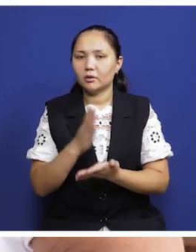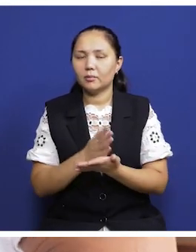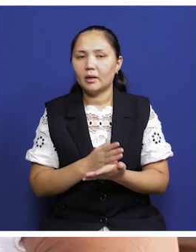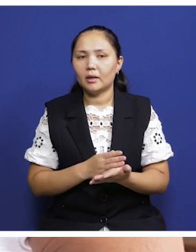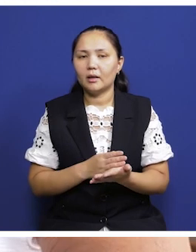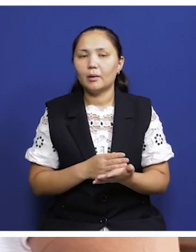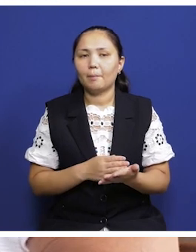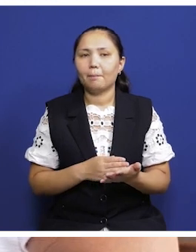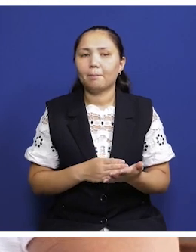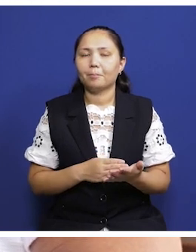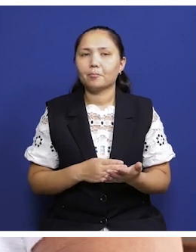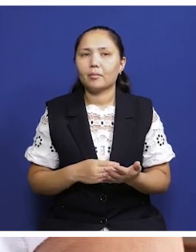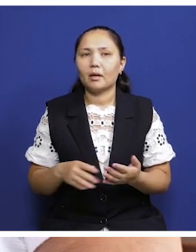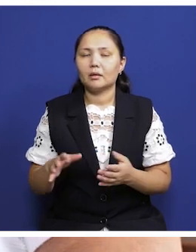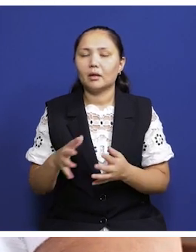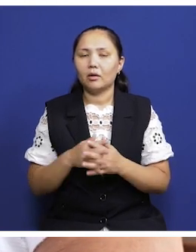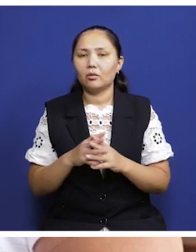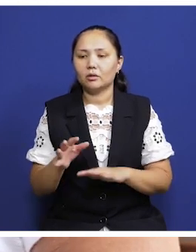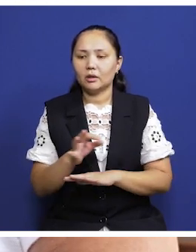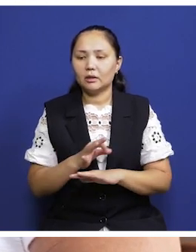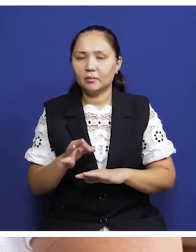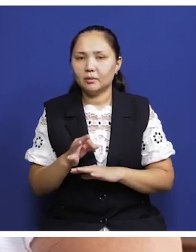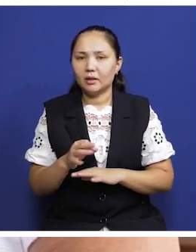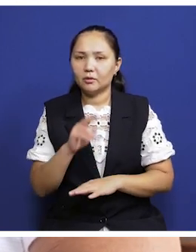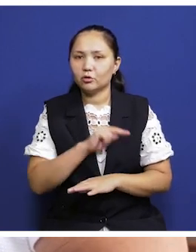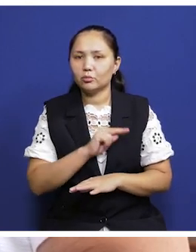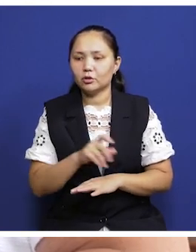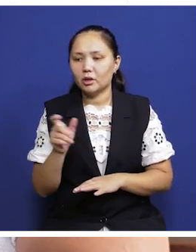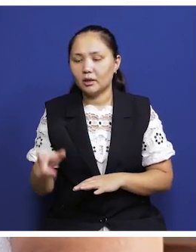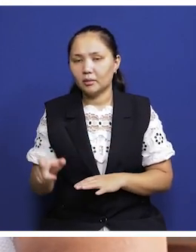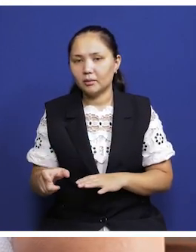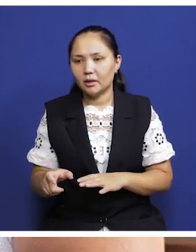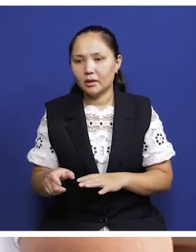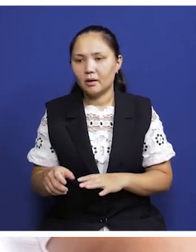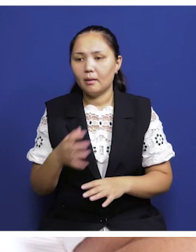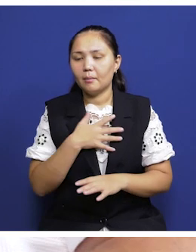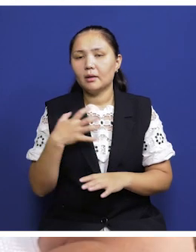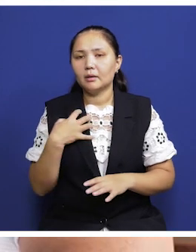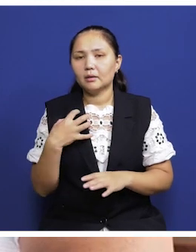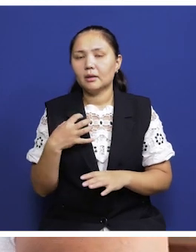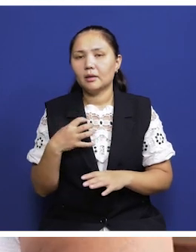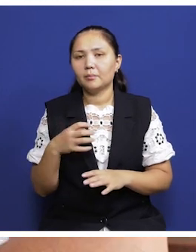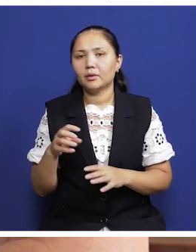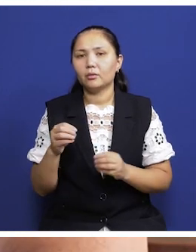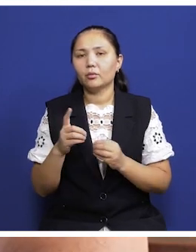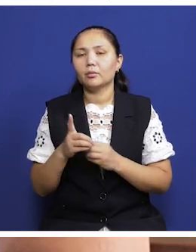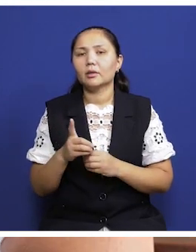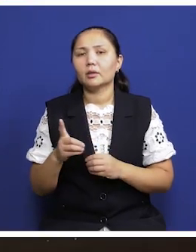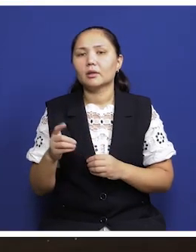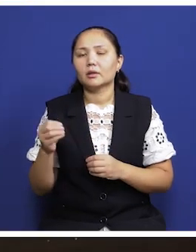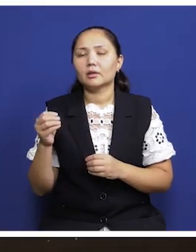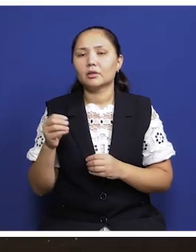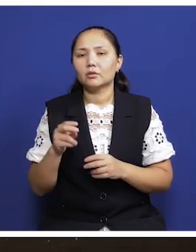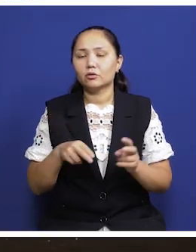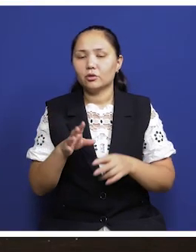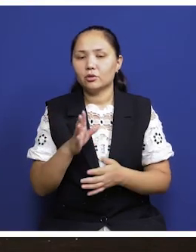енді жалпы ауыл халқы, шаруа халық ол жаңағы малын жағап сағат 11-ге дейін жүретін халық қой енді.